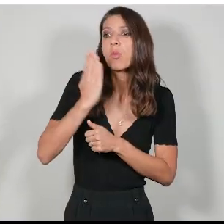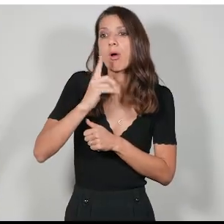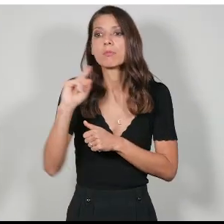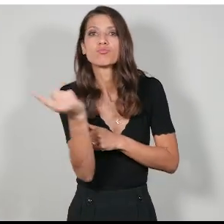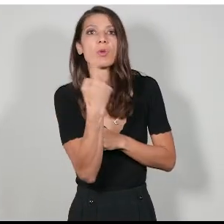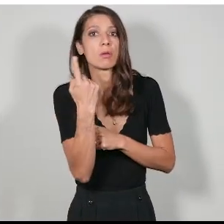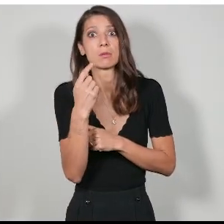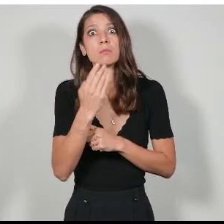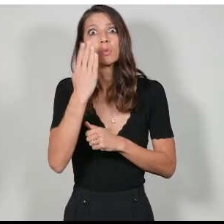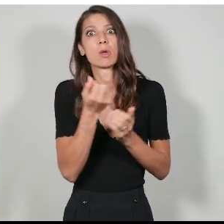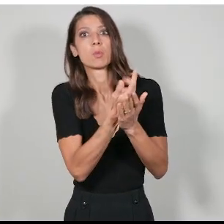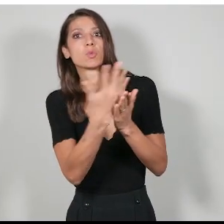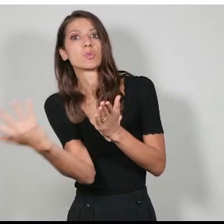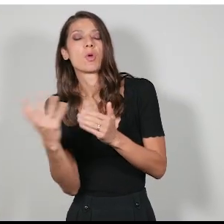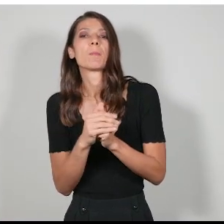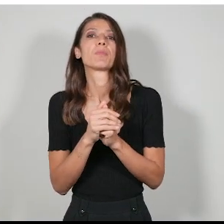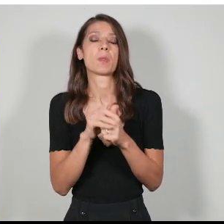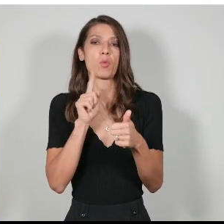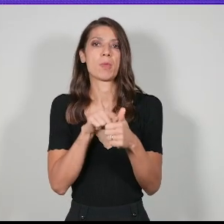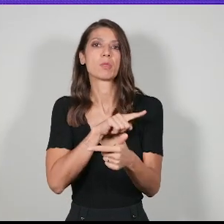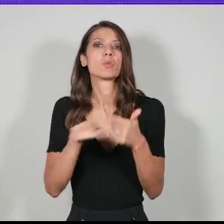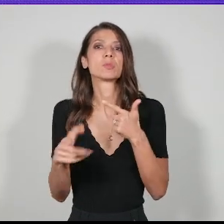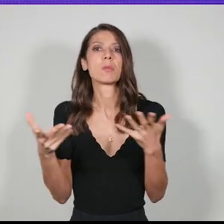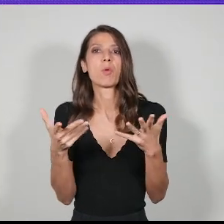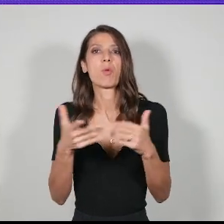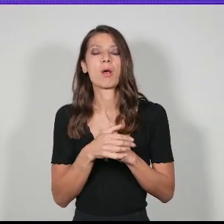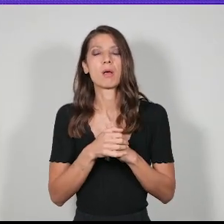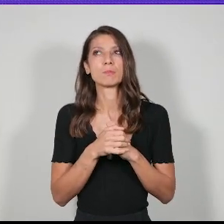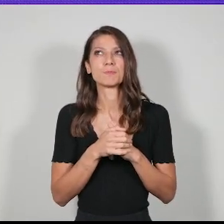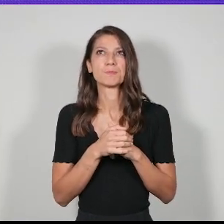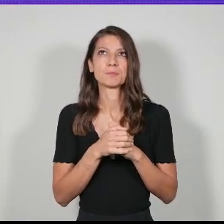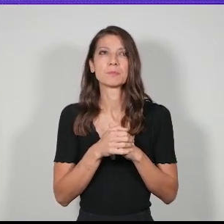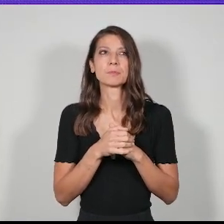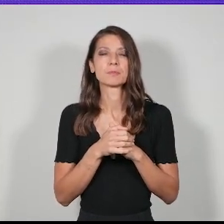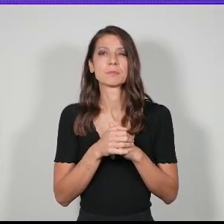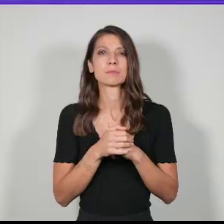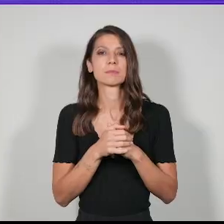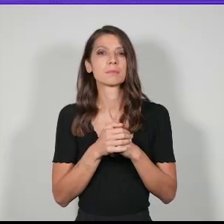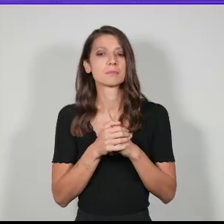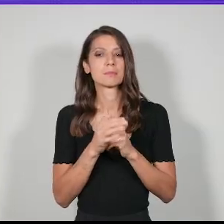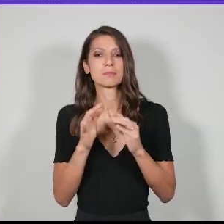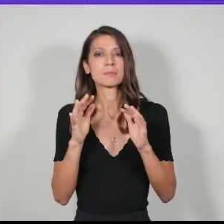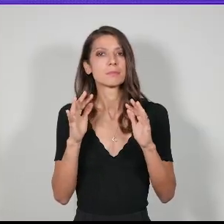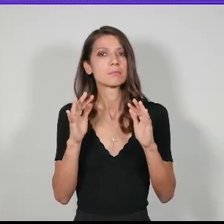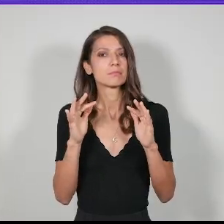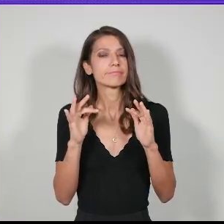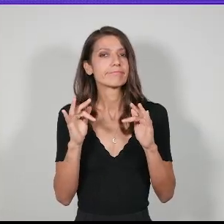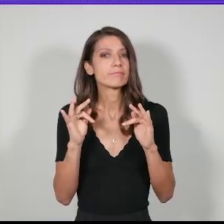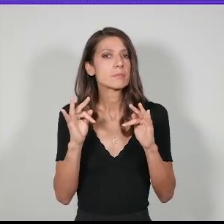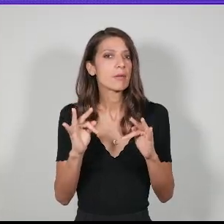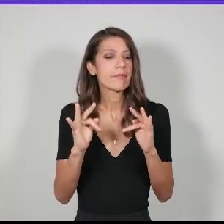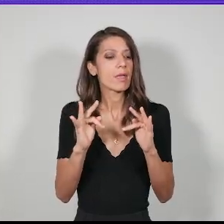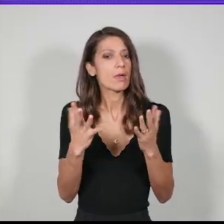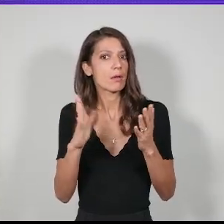première motivation. Ensuite, il y a un autre niveau qui est celui de la légitimité et de la reconnaissance. Ils